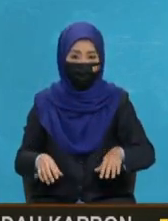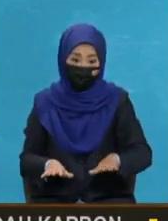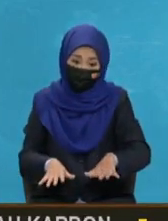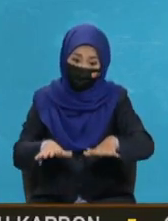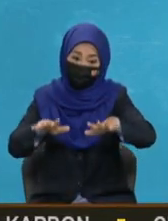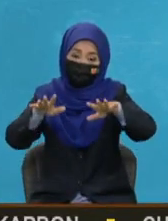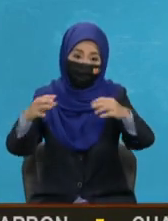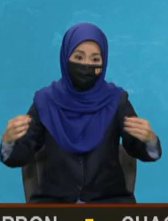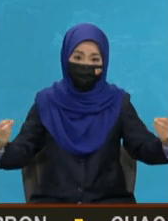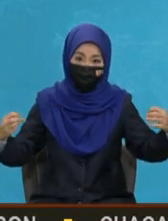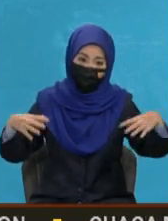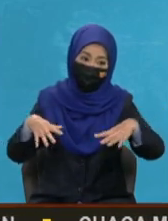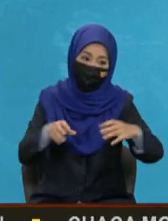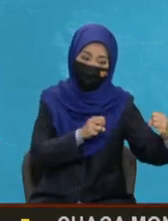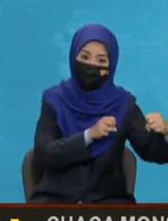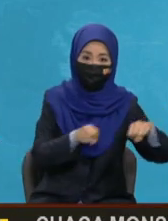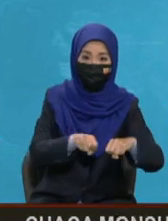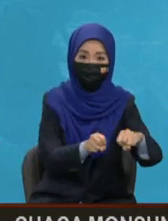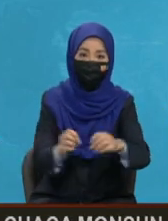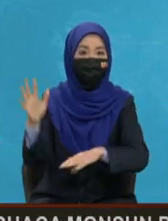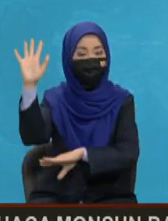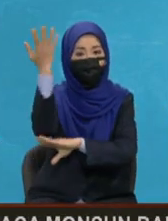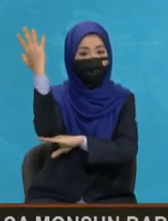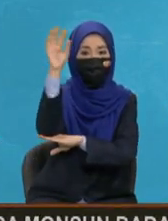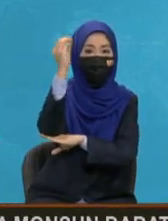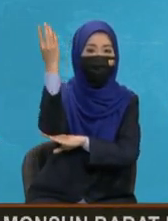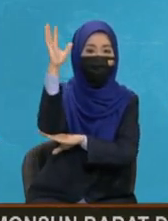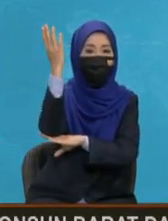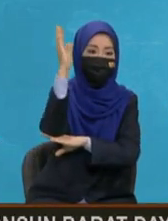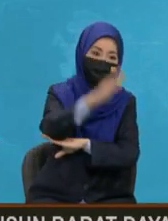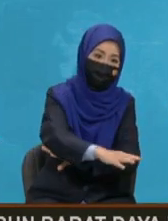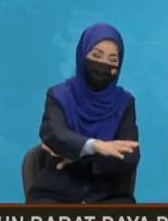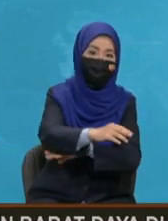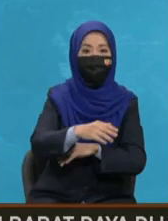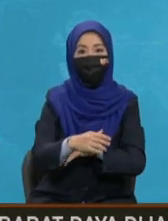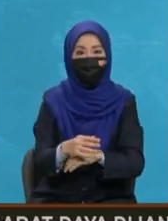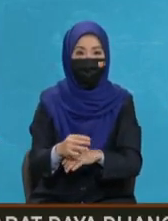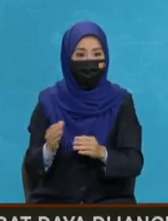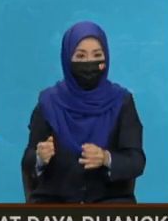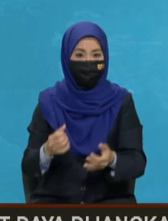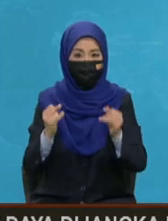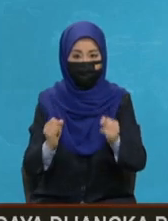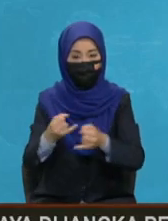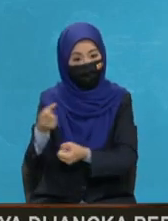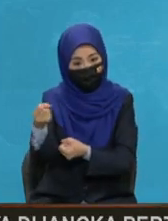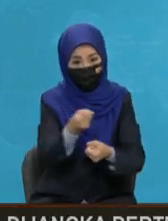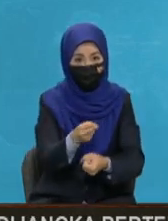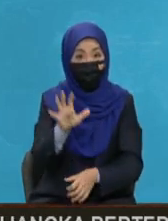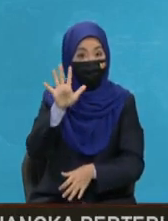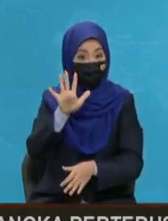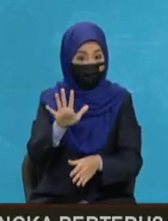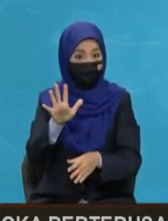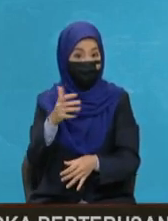pasang kejadian tanah susur dan pokok tumbang Dalam pada itu jabatan Bomba dan penyelamat semalam menerima